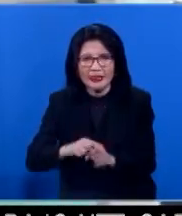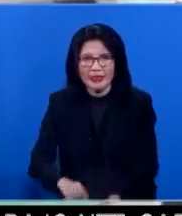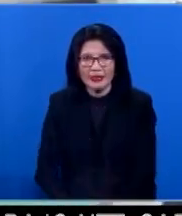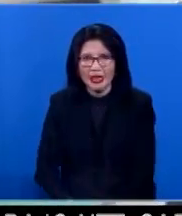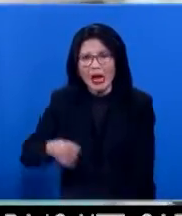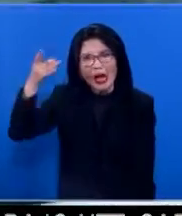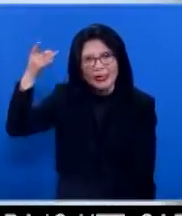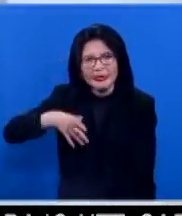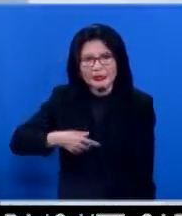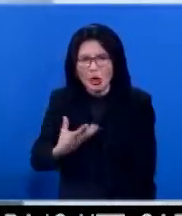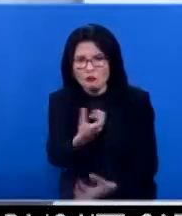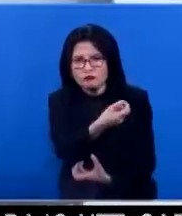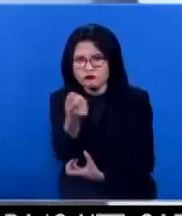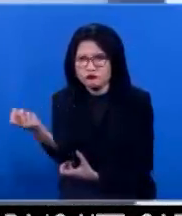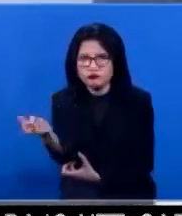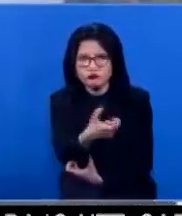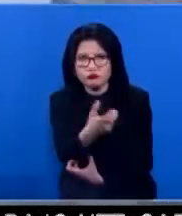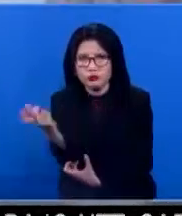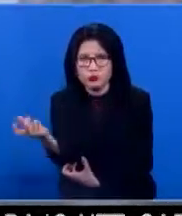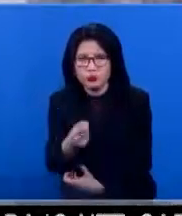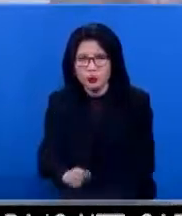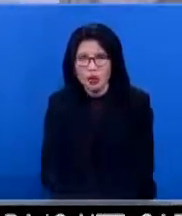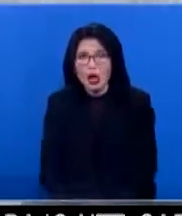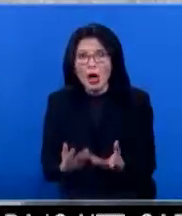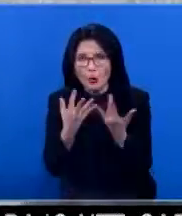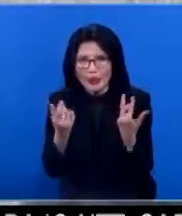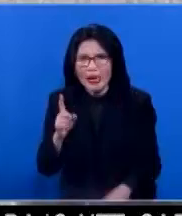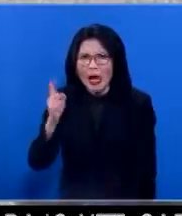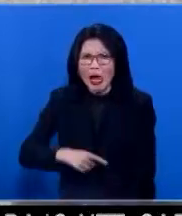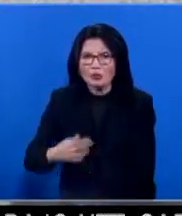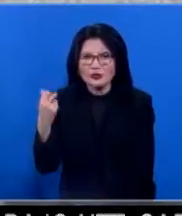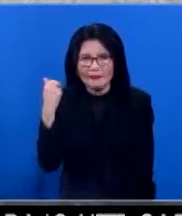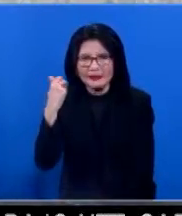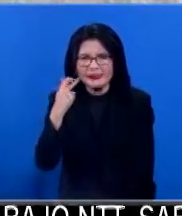setempat melakukan pengasapan atau fogging. Warga juga diimbau menjaga kesehatan